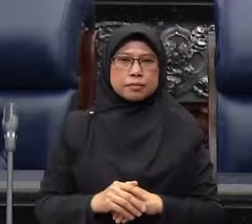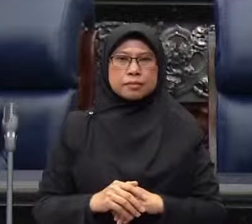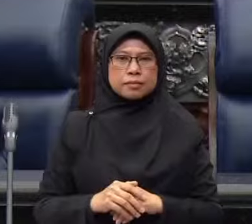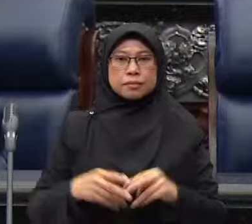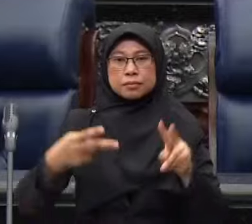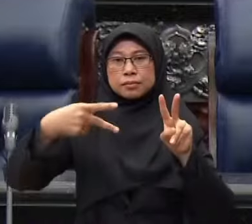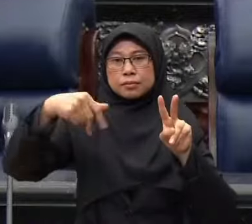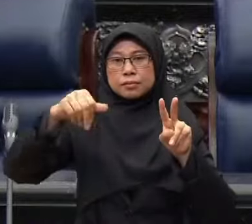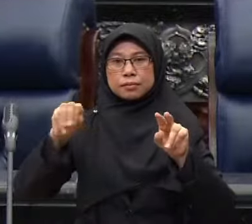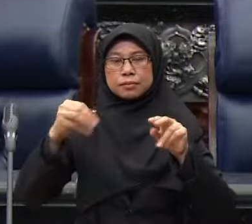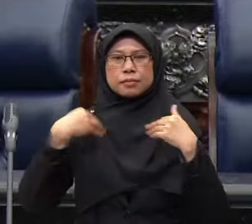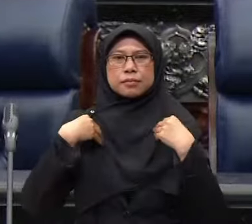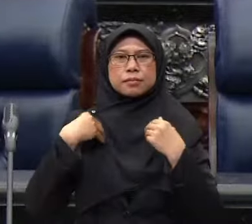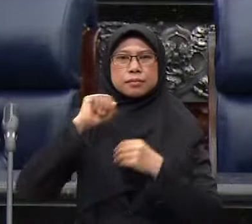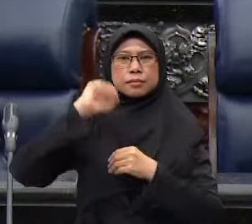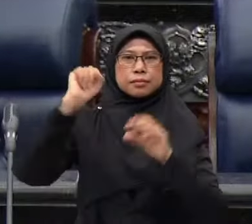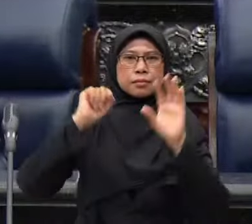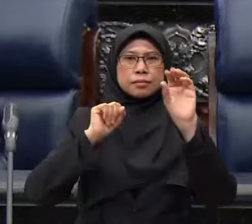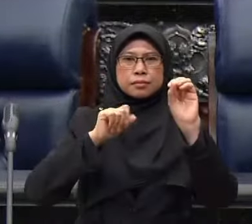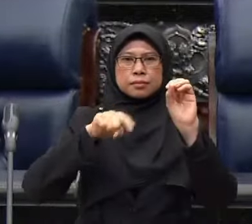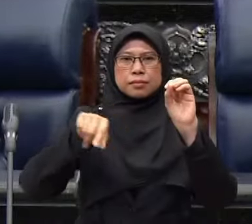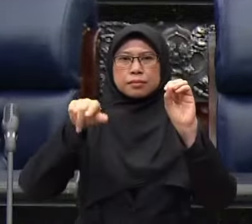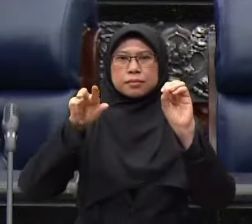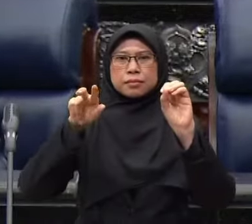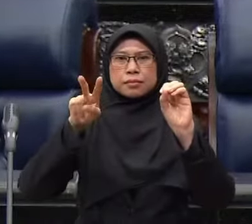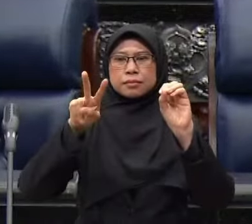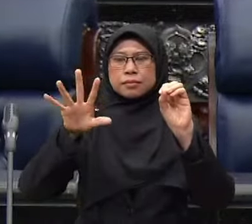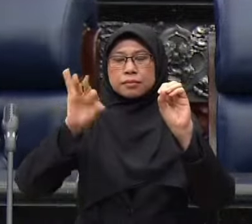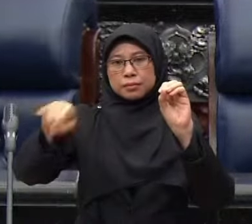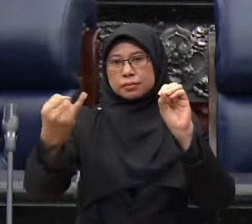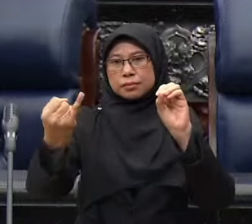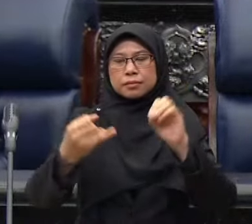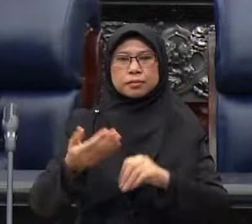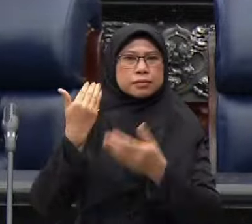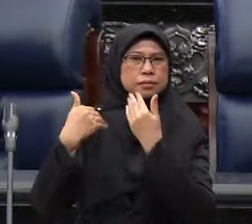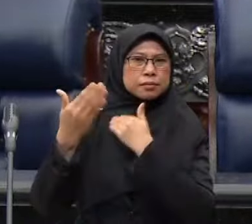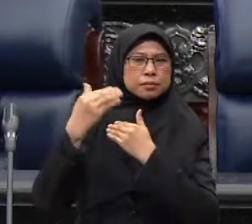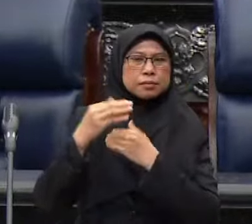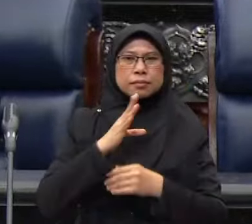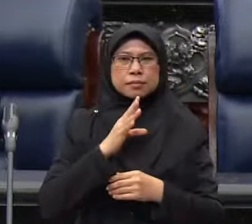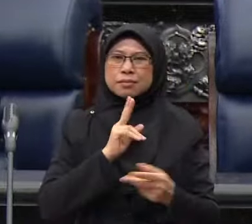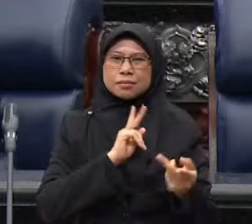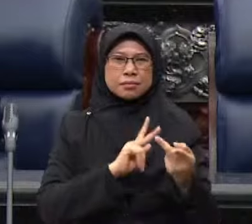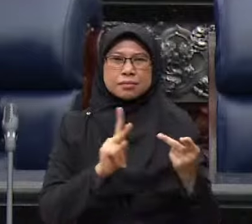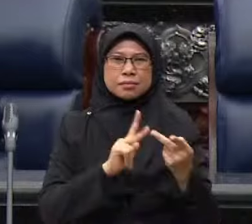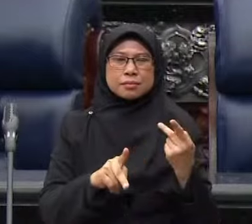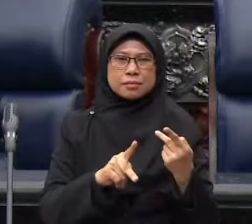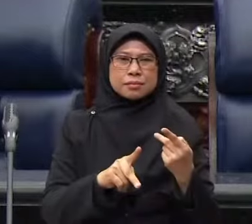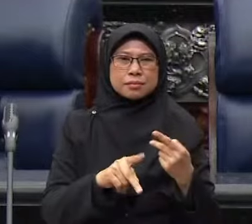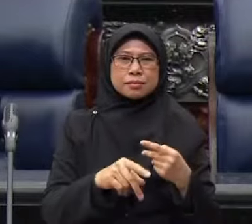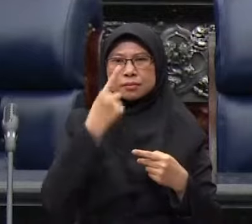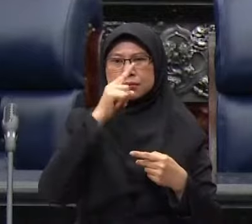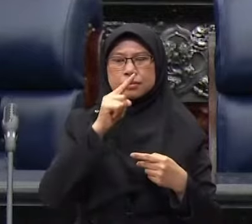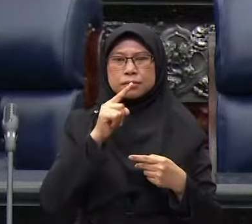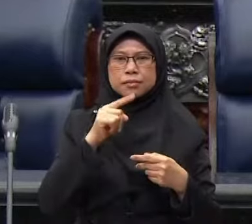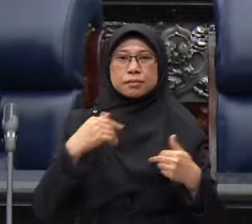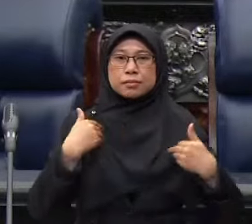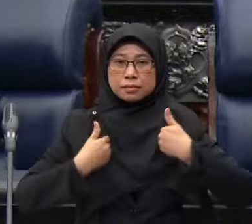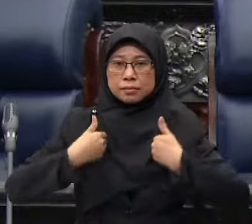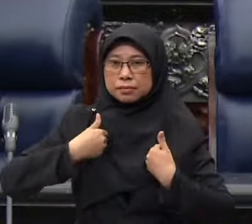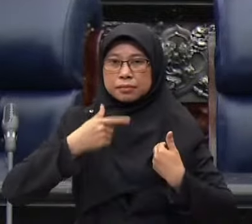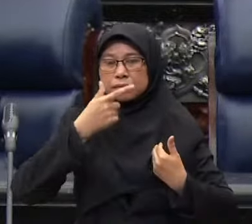menteri sebut di Sabah ada 0.5 juta jadi dulu katanya tidak sesuai untuk Haiwan ternakan disebabkan